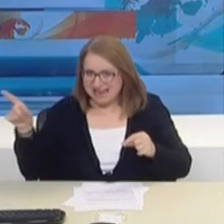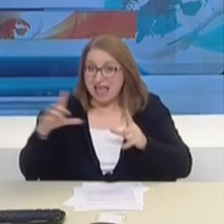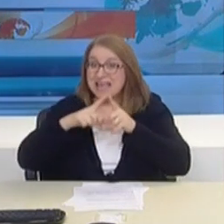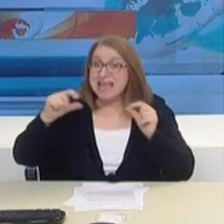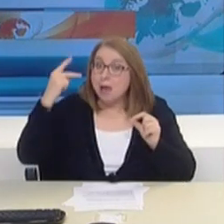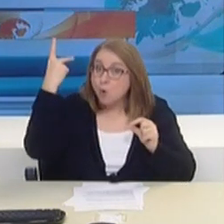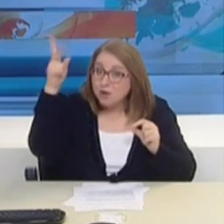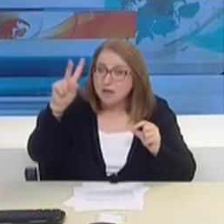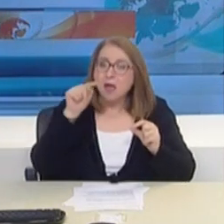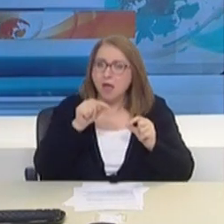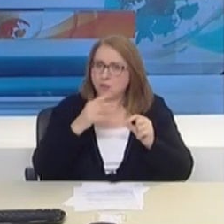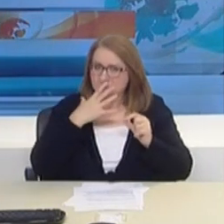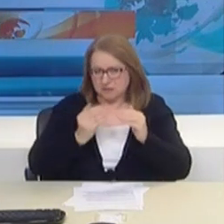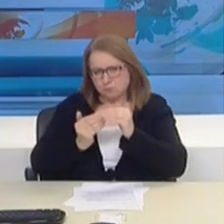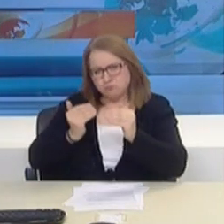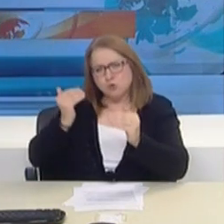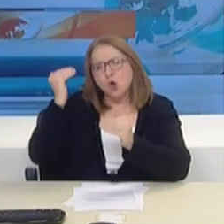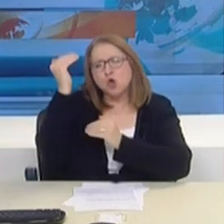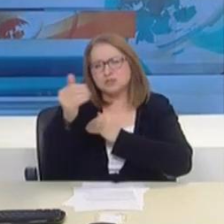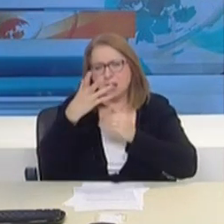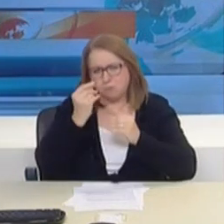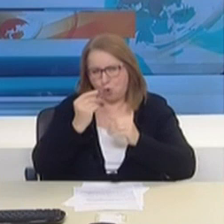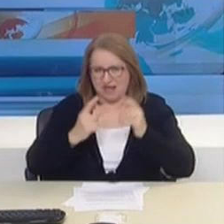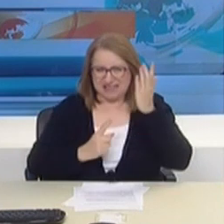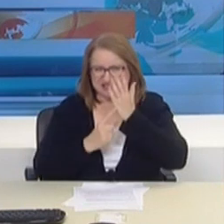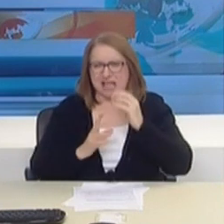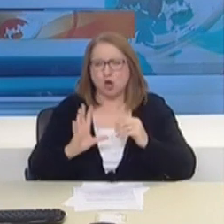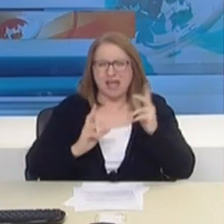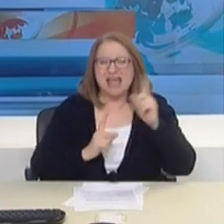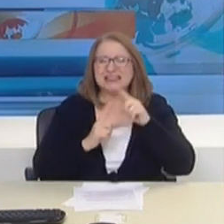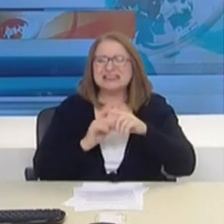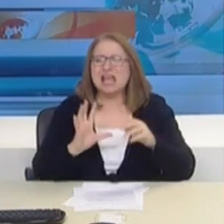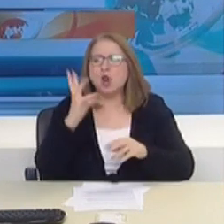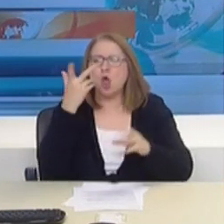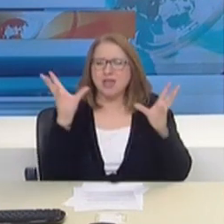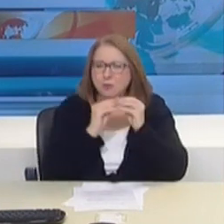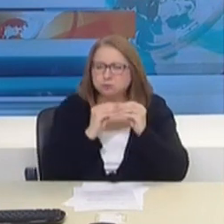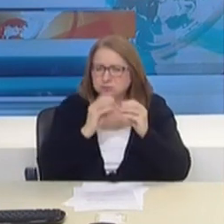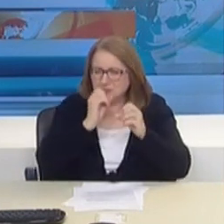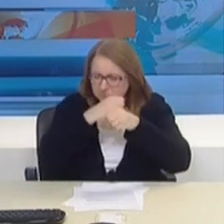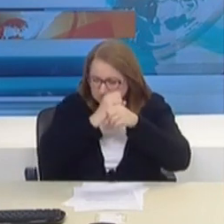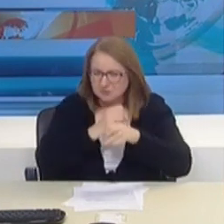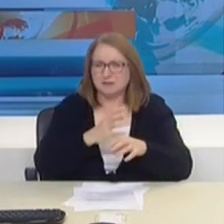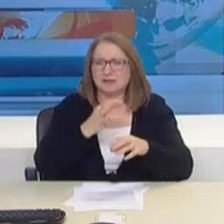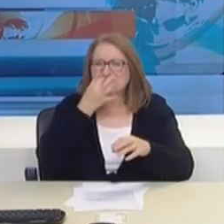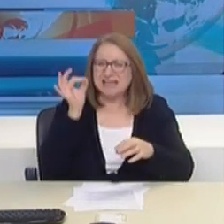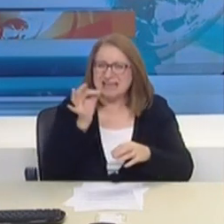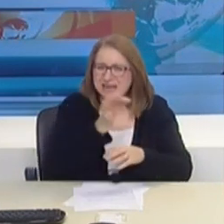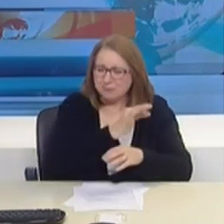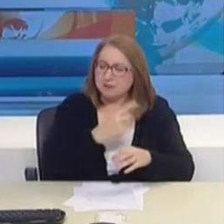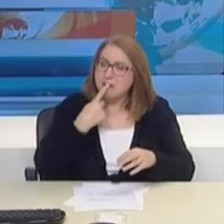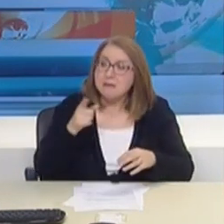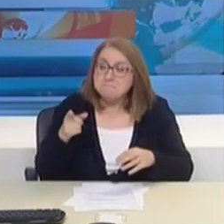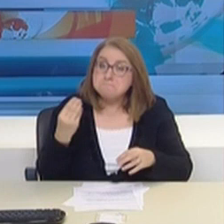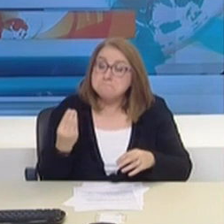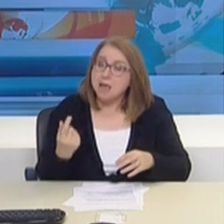γρήπη. Όντως φαίνεται ότι βοήθησε σε κινέζικες μελέτες για τη μείωση των επέδων του ιού. Έχει γίνει συνεννόηση με τον πρόεδρο